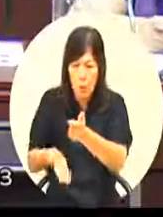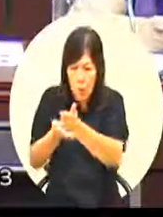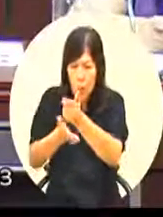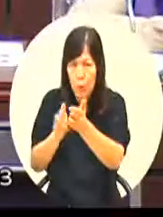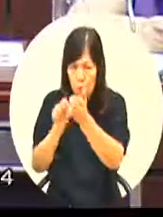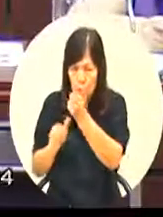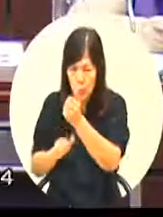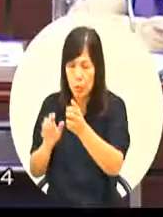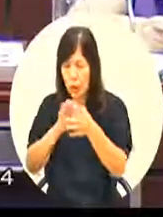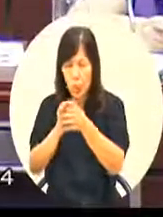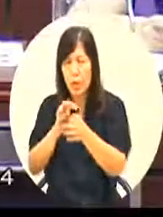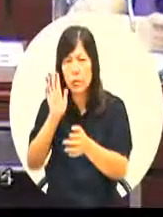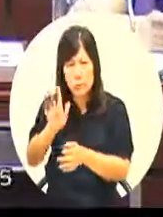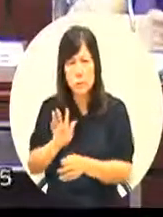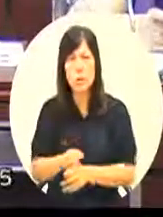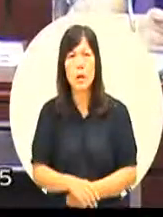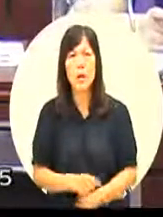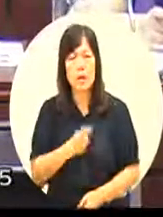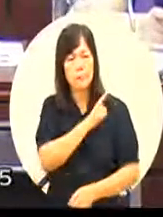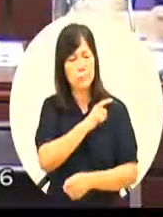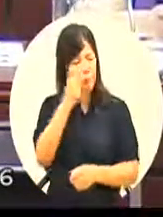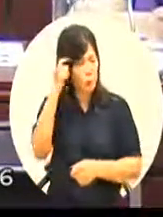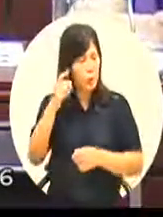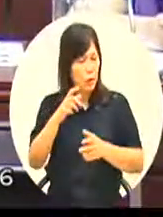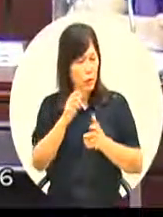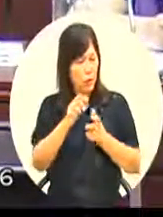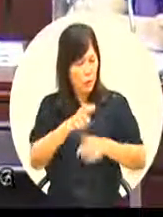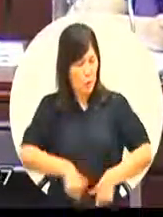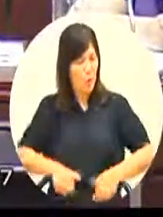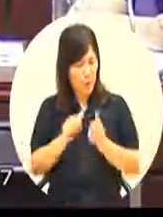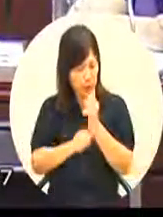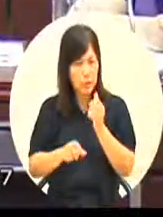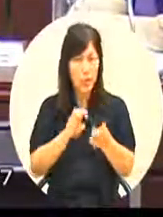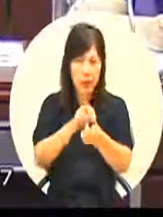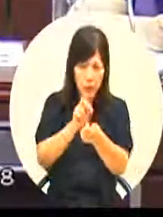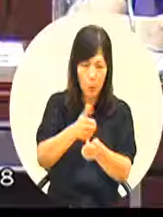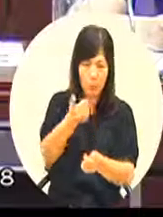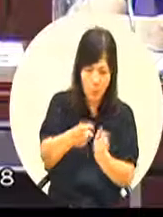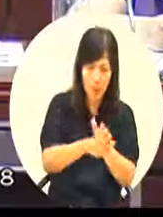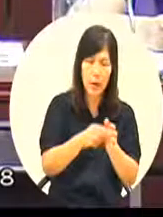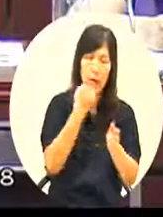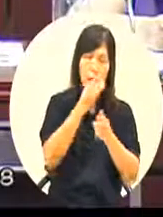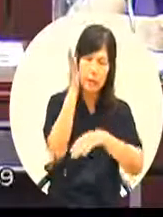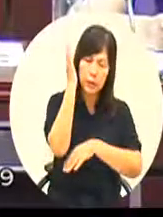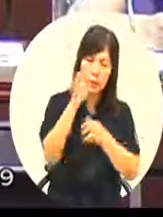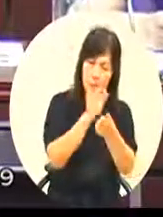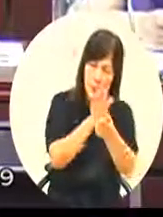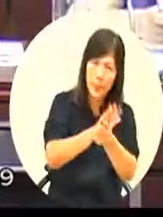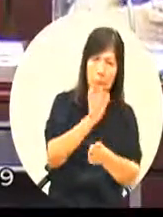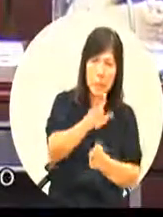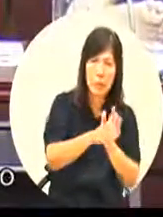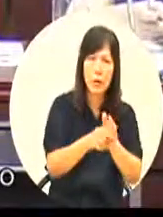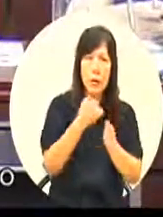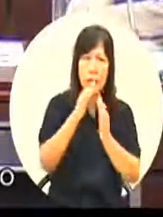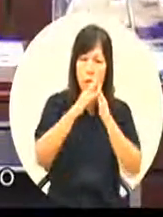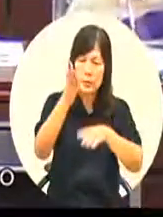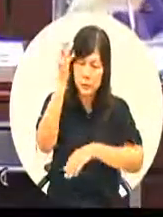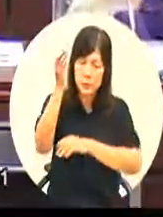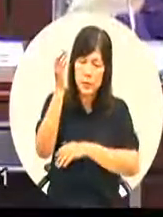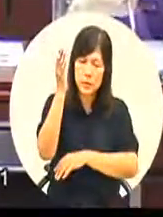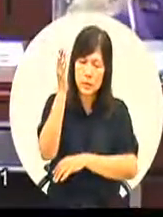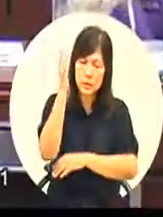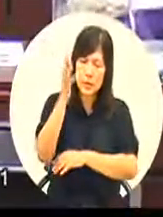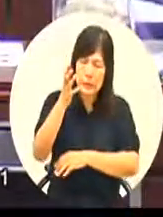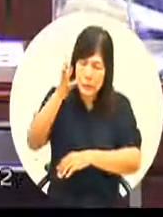是有关的，就是你也敢生，你也能够养，然后政府有提供好的照顾措施，那市长当然是会支持中央的这个